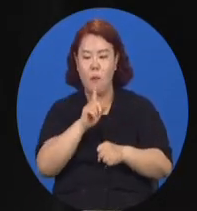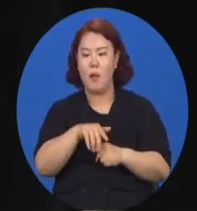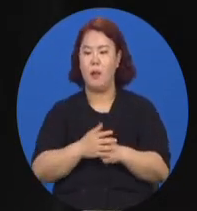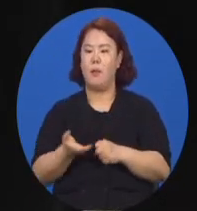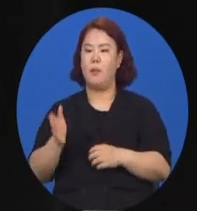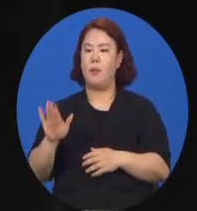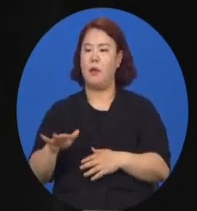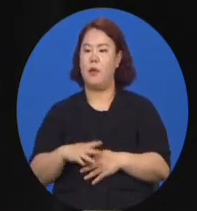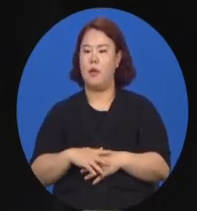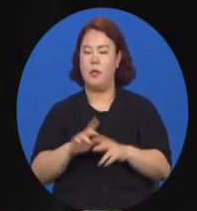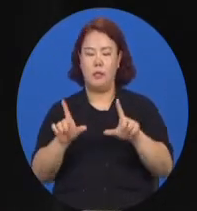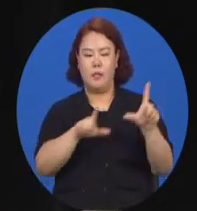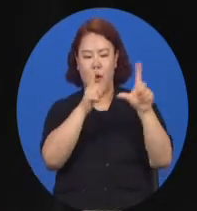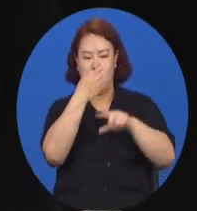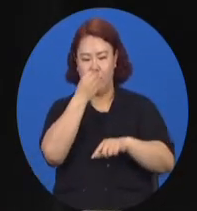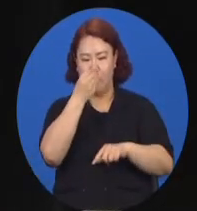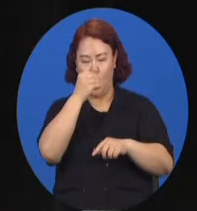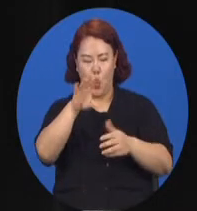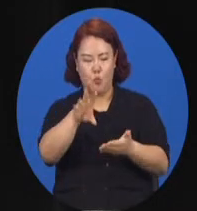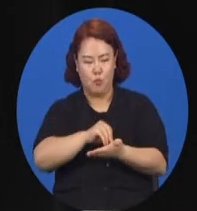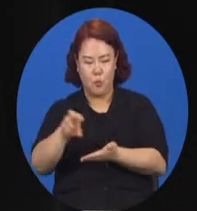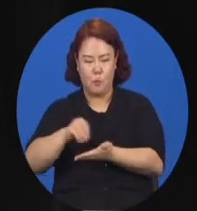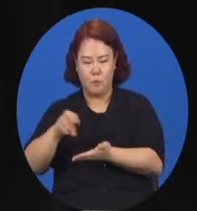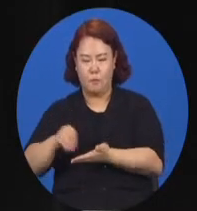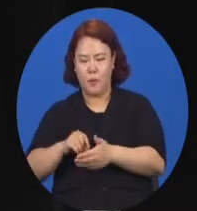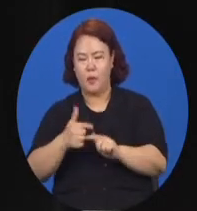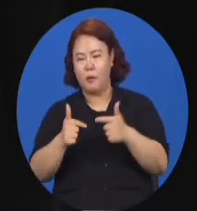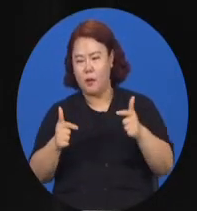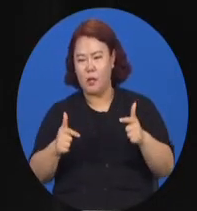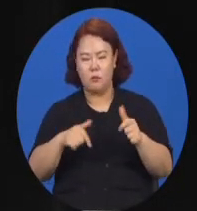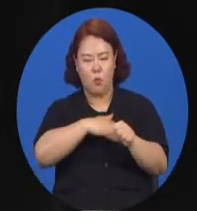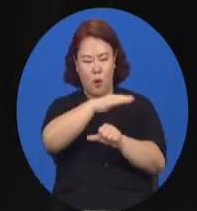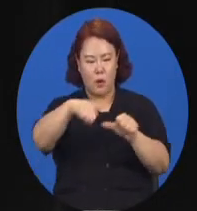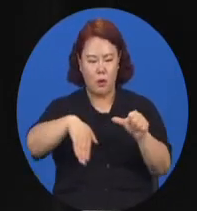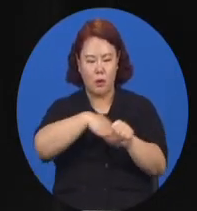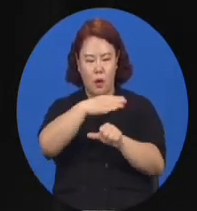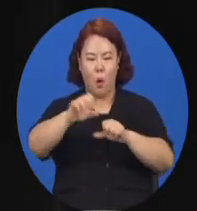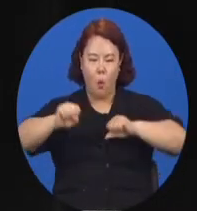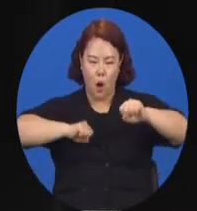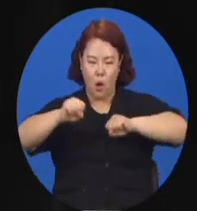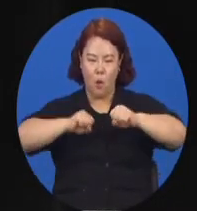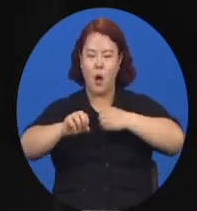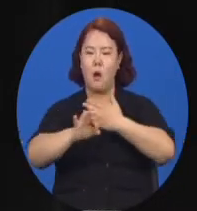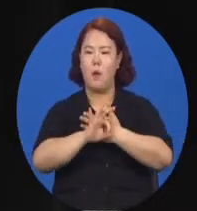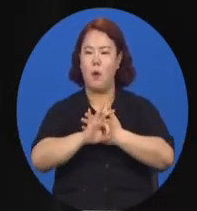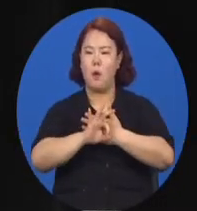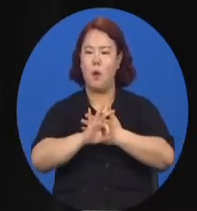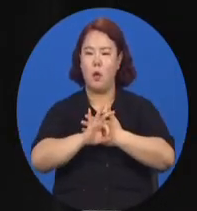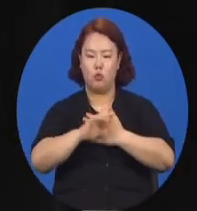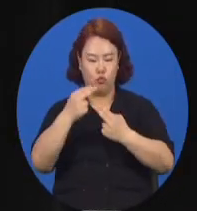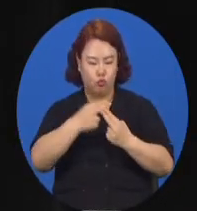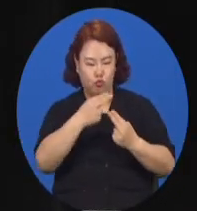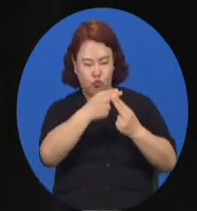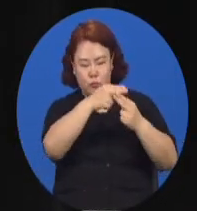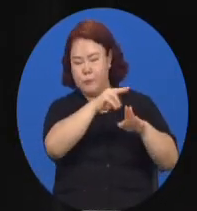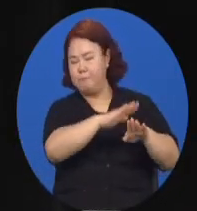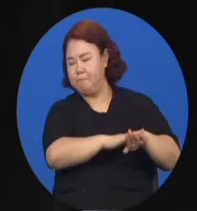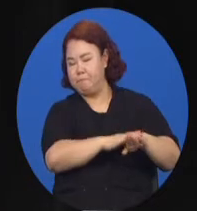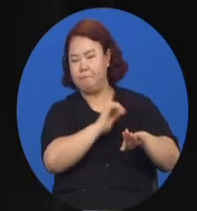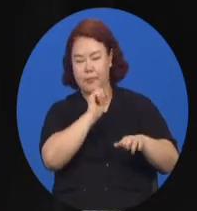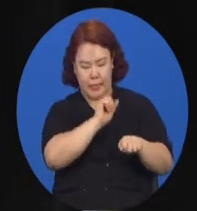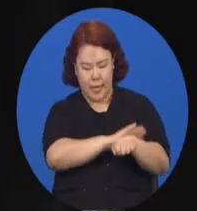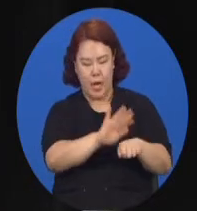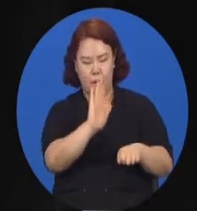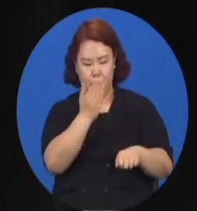말씀드렸더니 뭐 생활 쓰레기도 줍고 주변에 뭐 이런저런 환경 활동을 하면 한번 두고 보십시다. 잘할 겁니다.